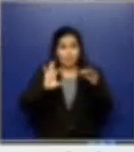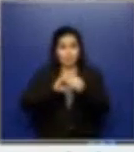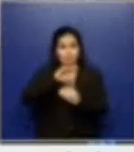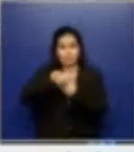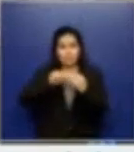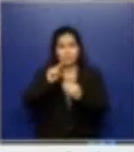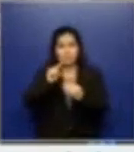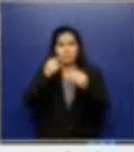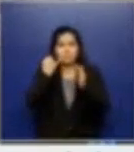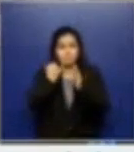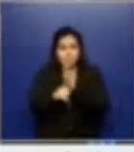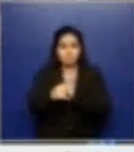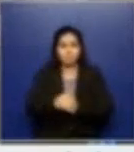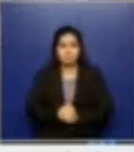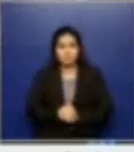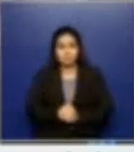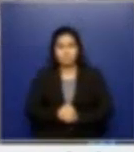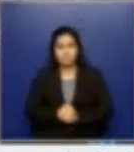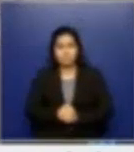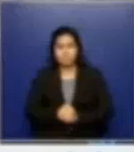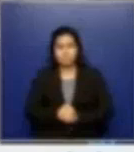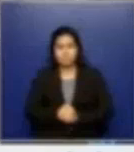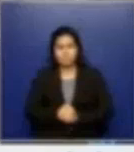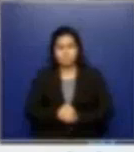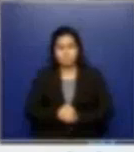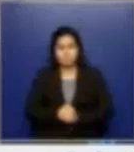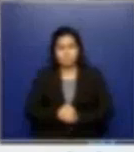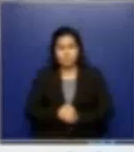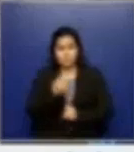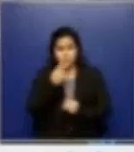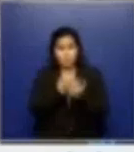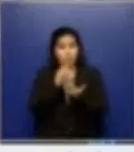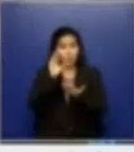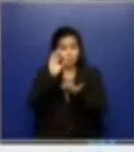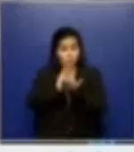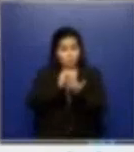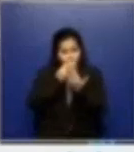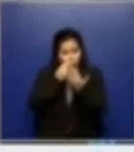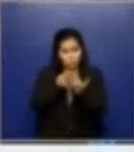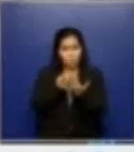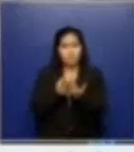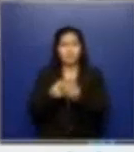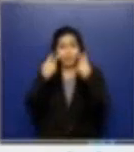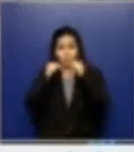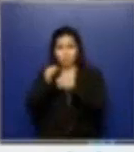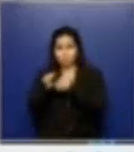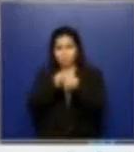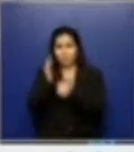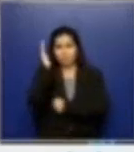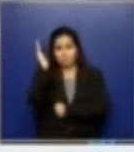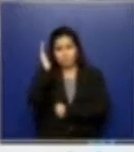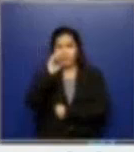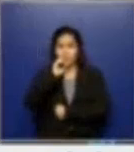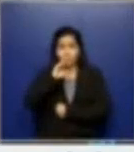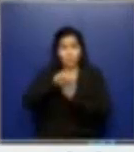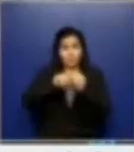ดอันดับแรกสุดไปดูในเล่มงบประมาณแล้วท่านนายกก็ชี้แจงในวันแรกด้วยท่านบอกว่าเศรษฐ